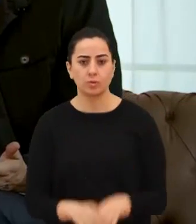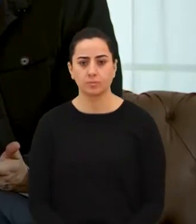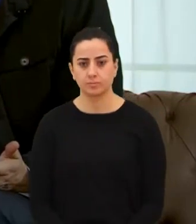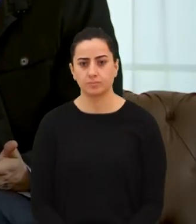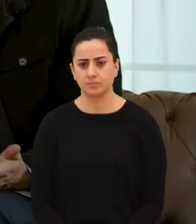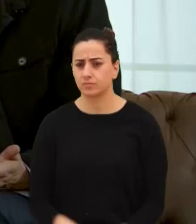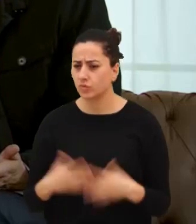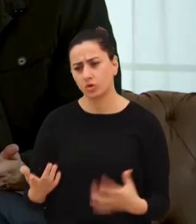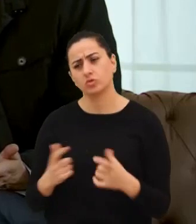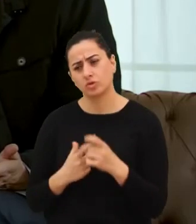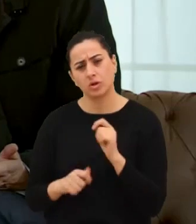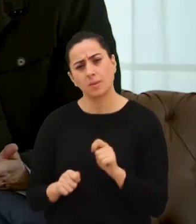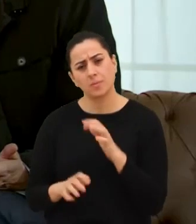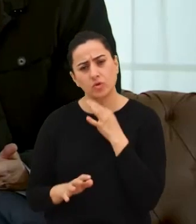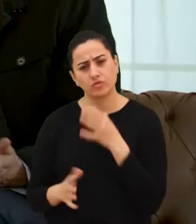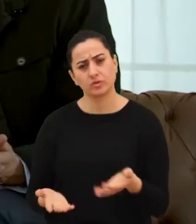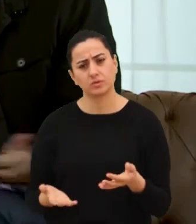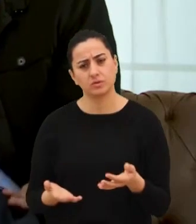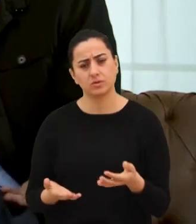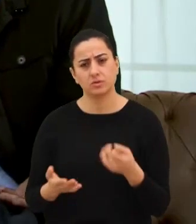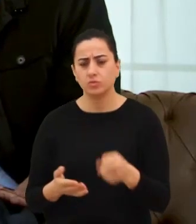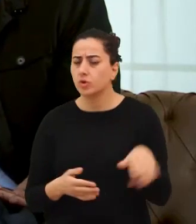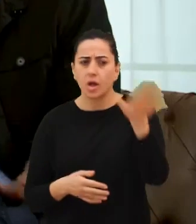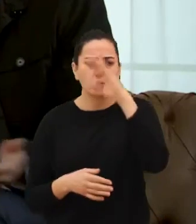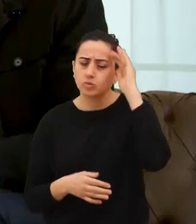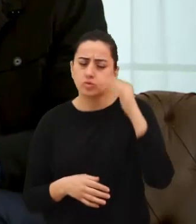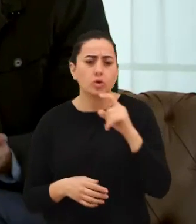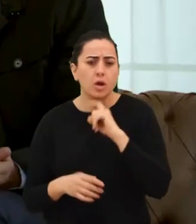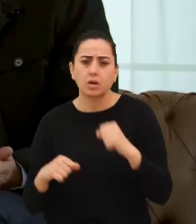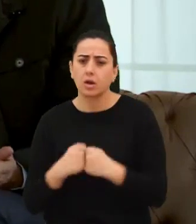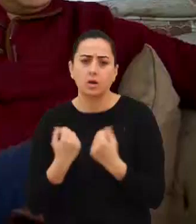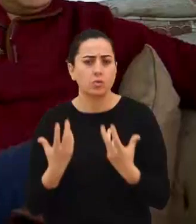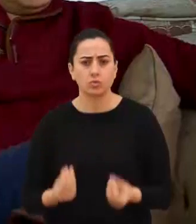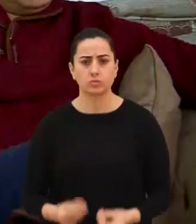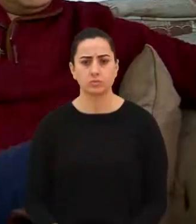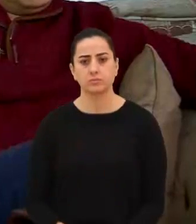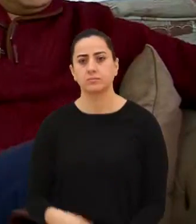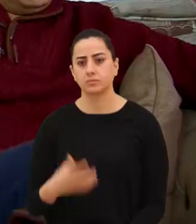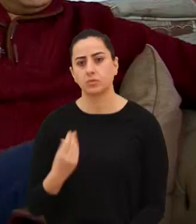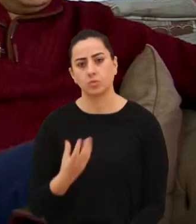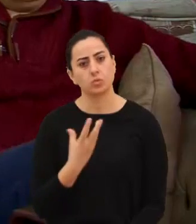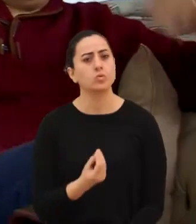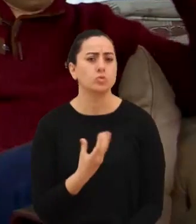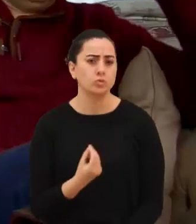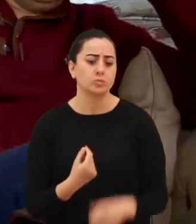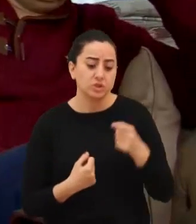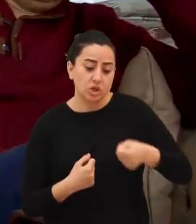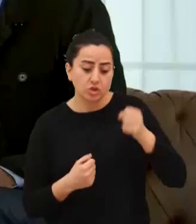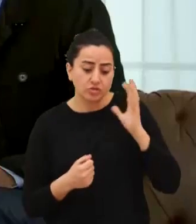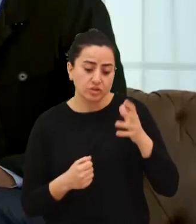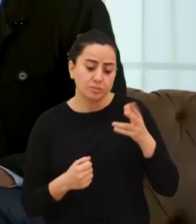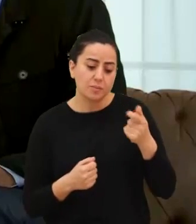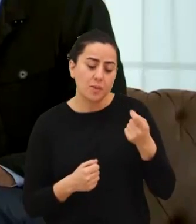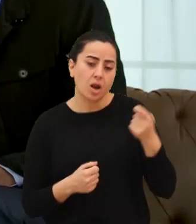Ya Şükrü Efendi yapmayın Allah aşkınıza ya. Ya bu herkesin başına gelebilecek küçük bir aksilik. Tabii. Bir çanta dolusu parayla